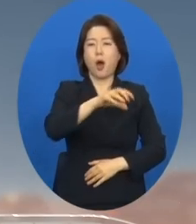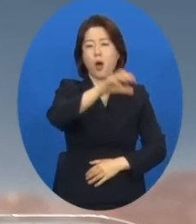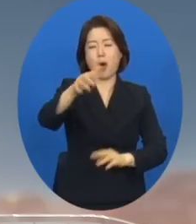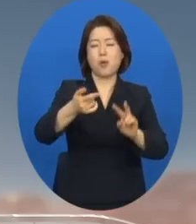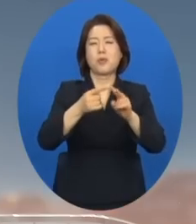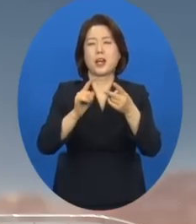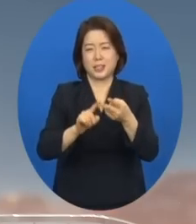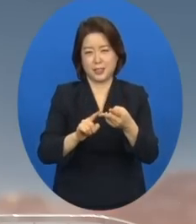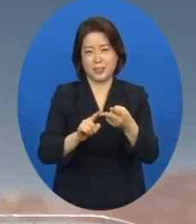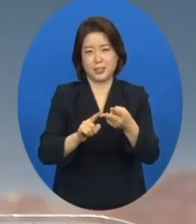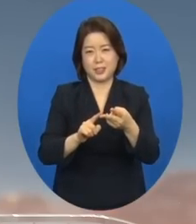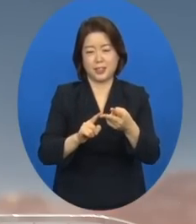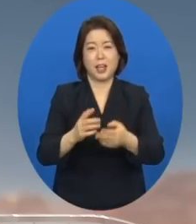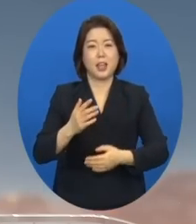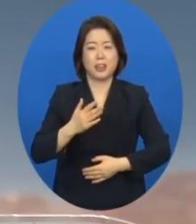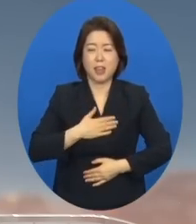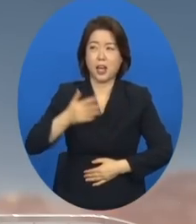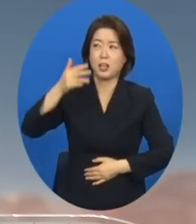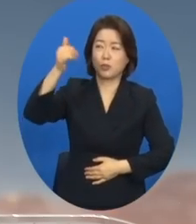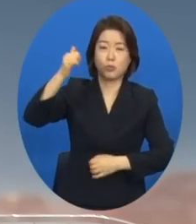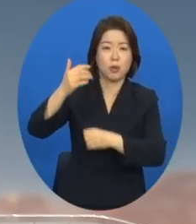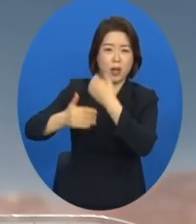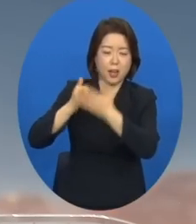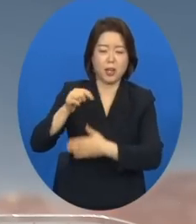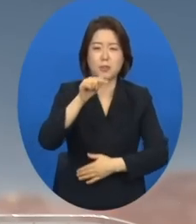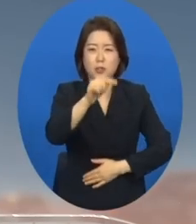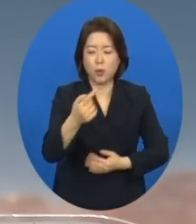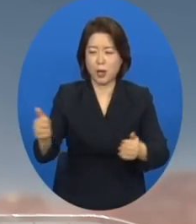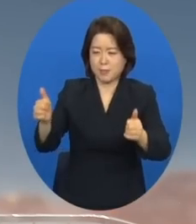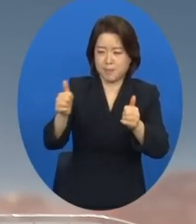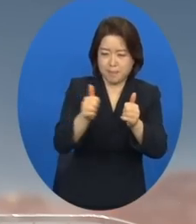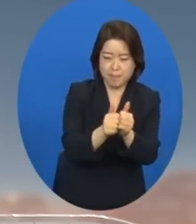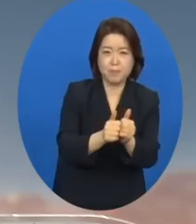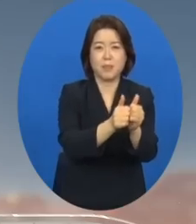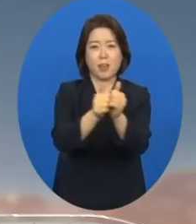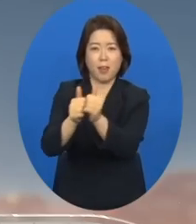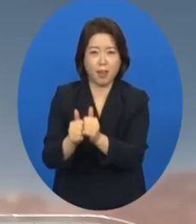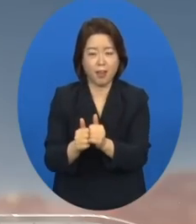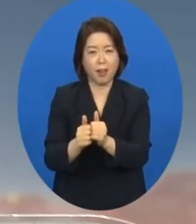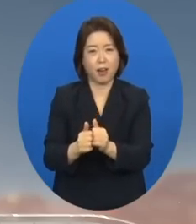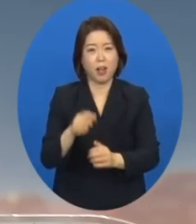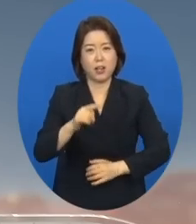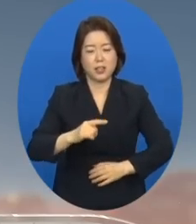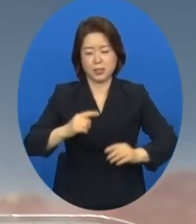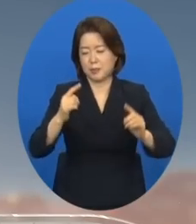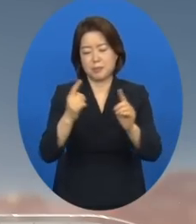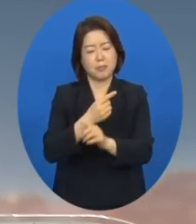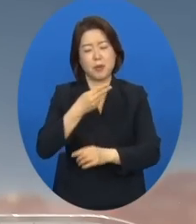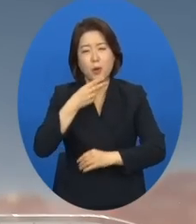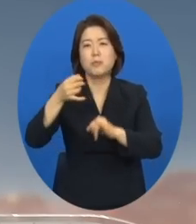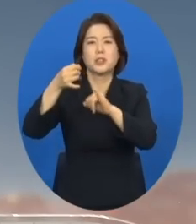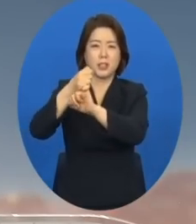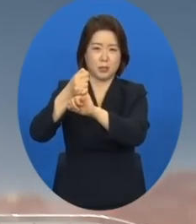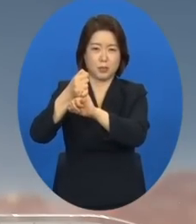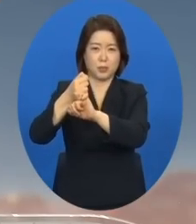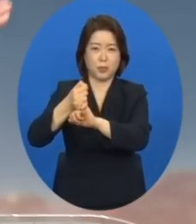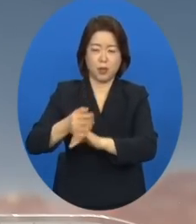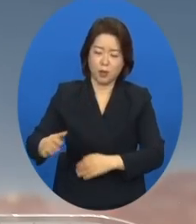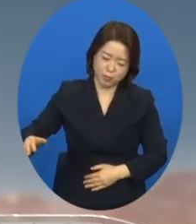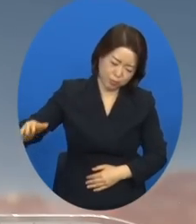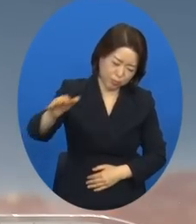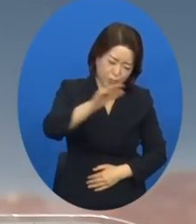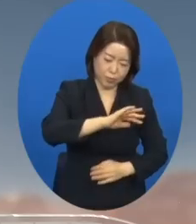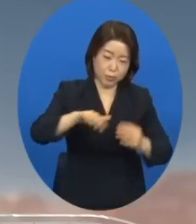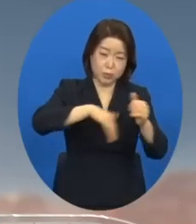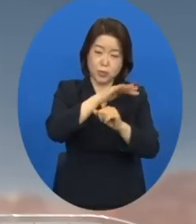가든지 나 주 하나님이 너와 함께 하겠다 이것이 변치 않는 약속이야 모든 상황이